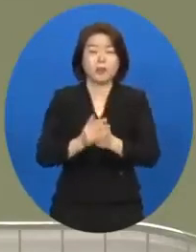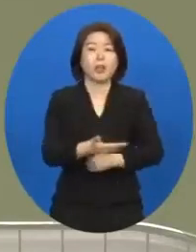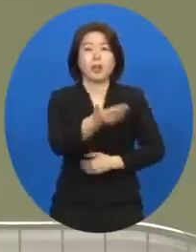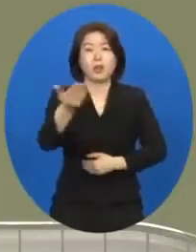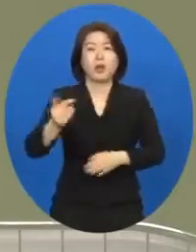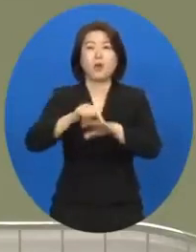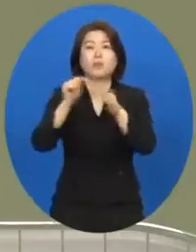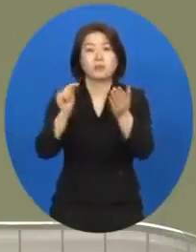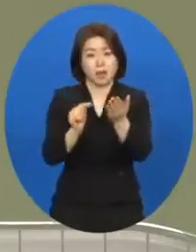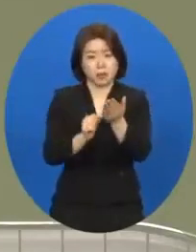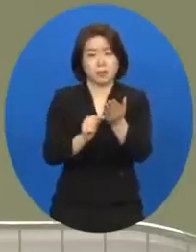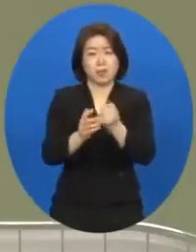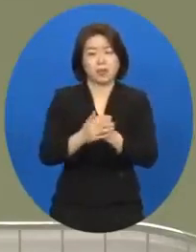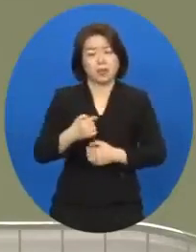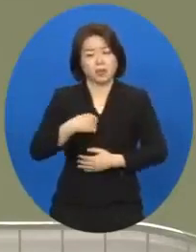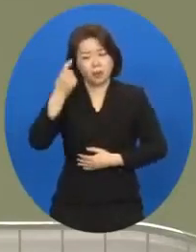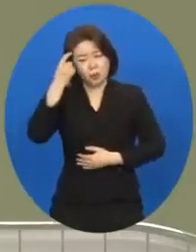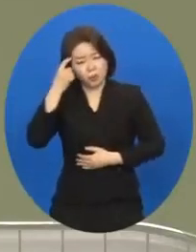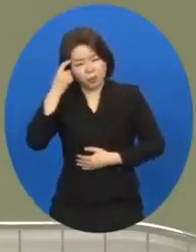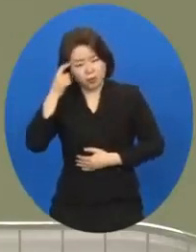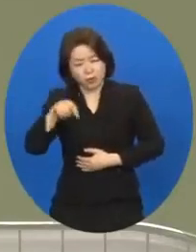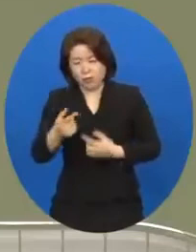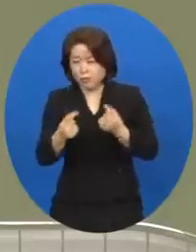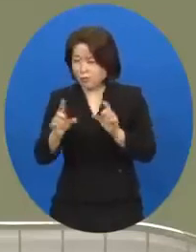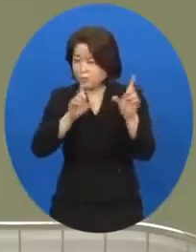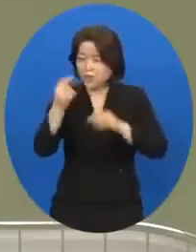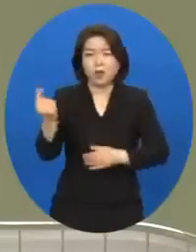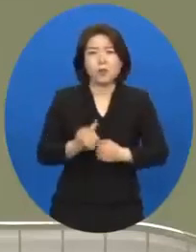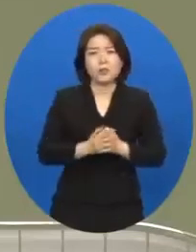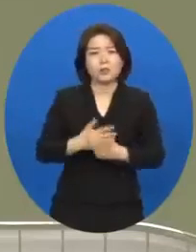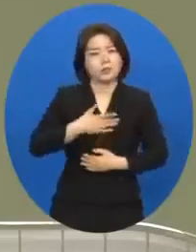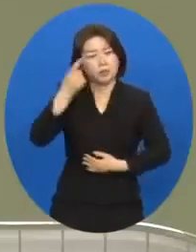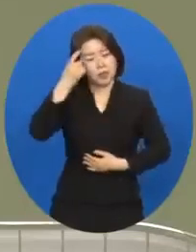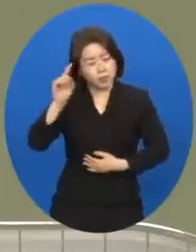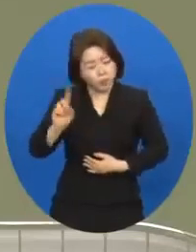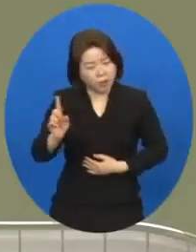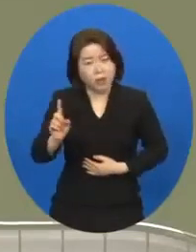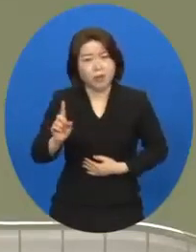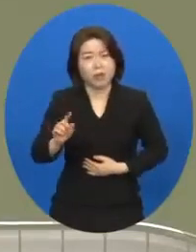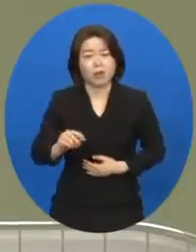마음에 내가 왜 이렇게 살았지? 내 마음이 왜 이렇지?